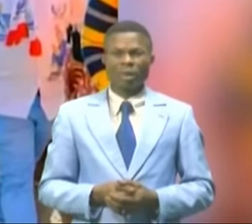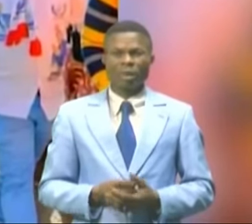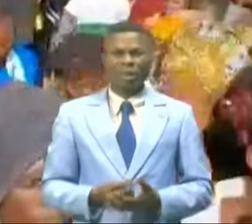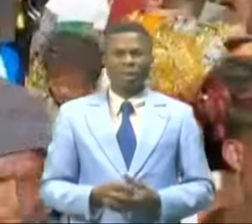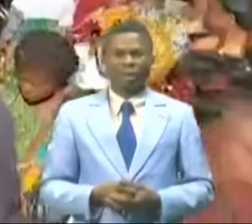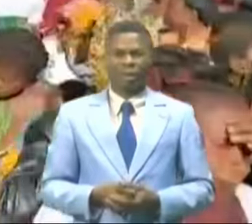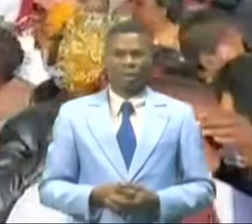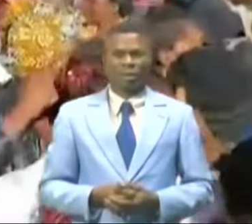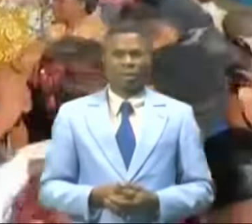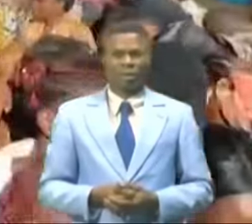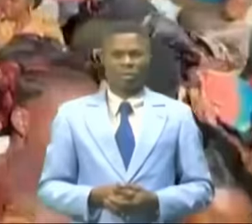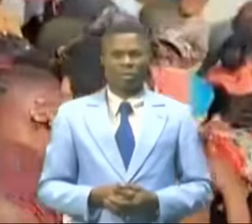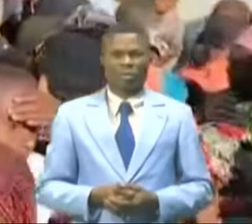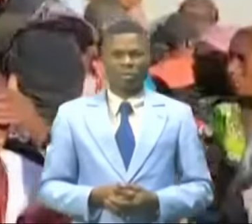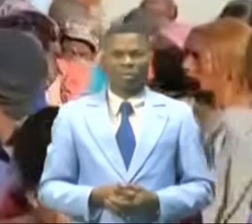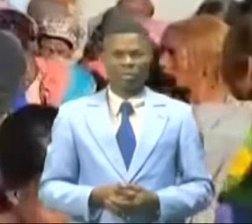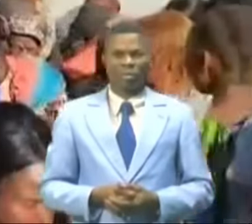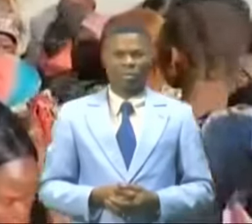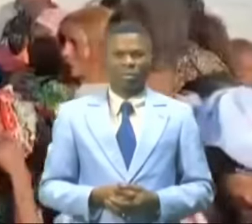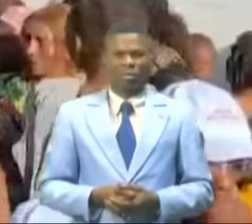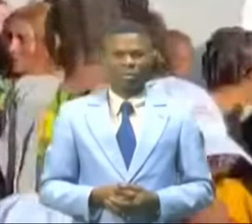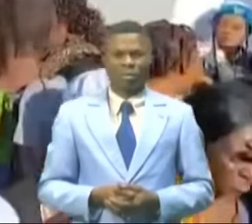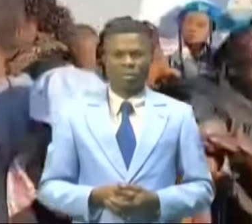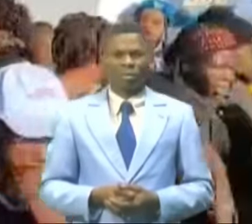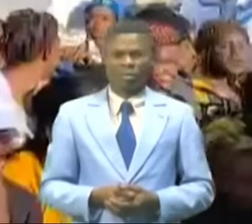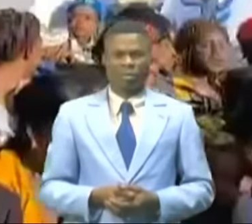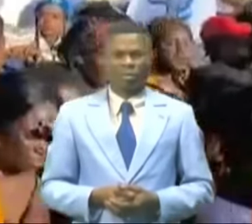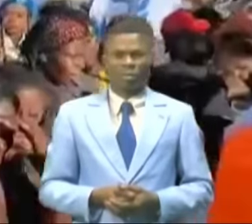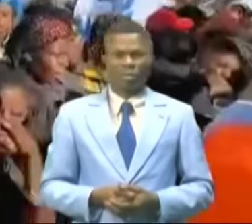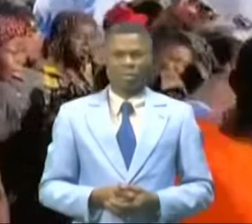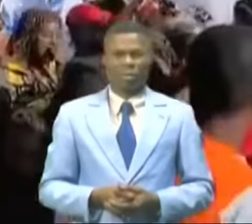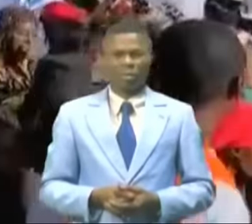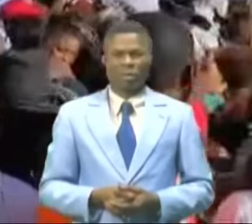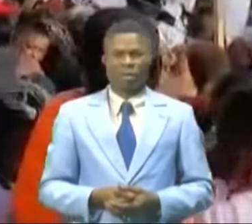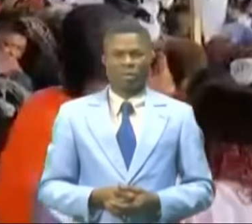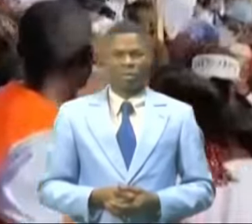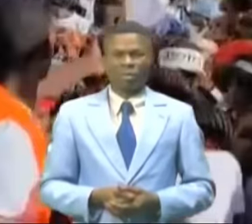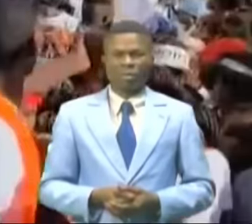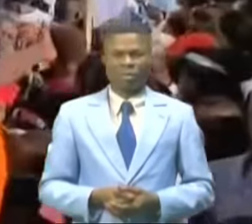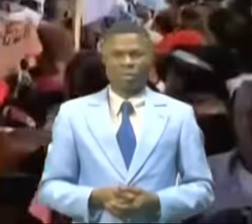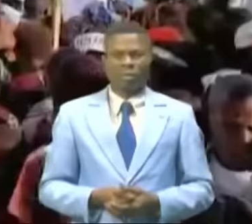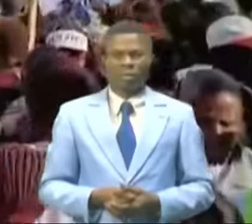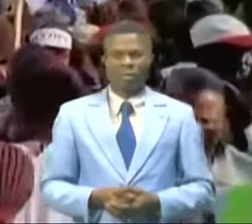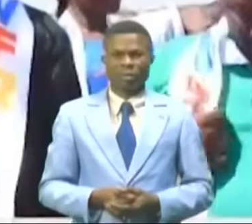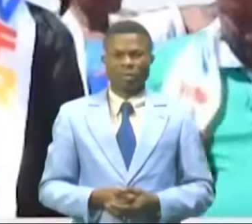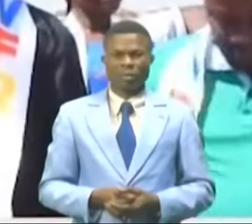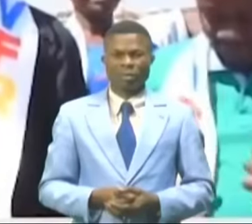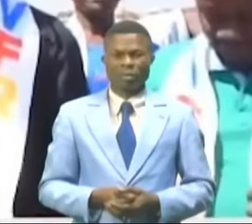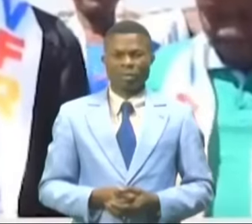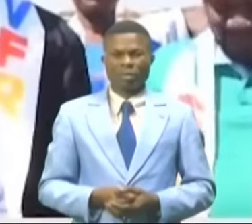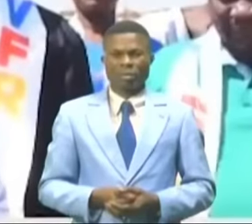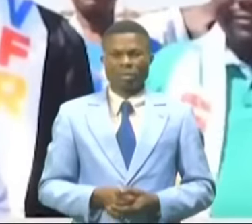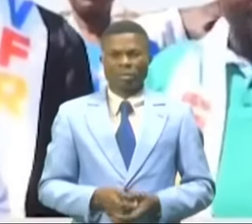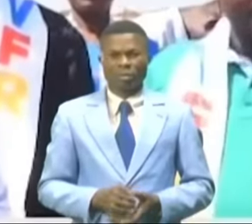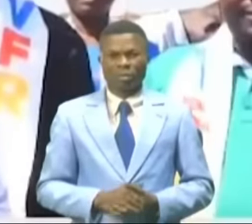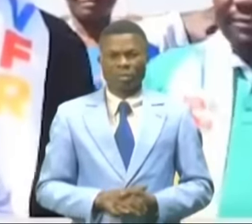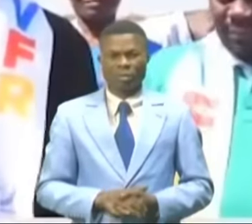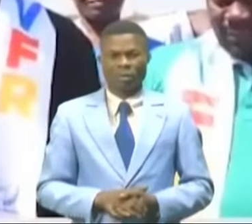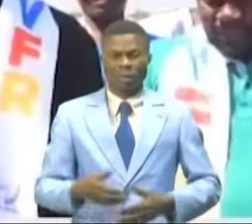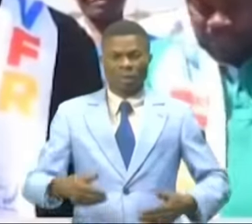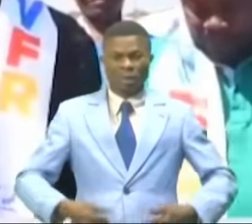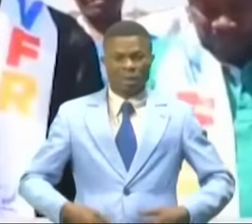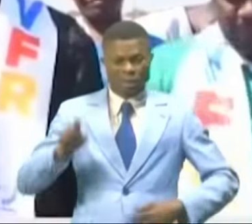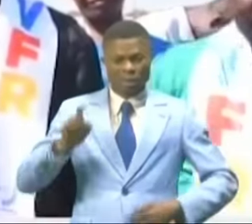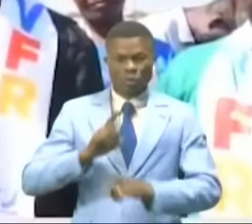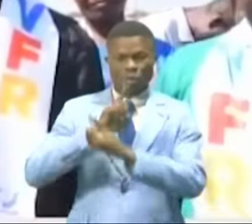campagne, cherche à susciter les valeurs au sein de la population, plus particulièrement auprès des jeunes appelés à défendre la